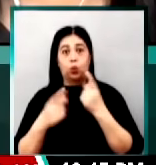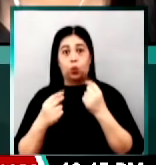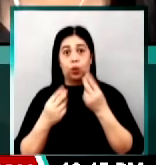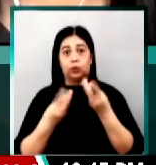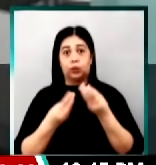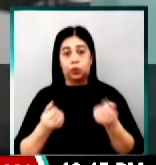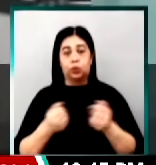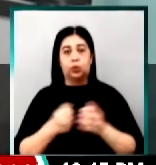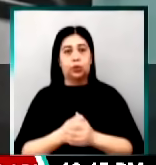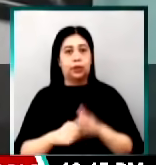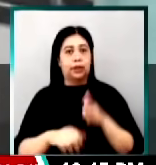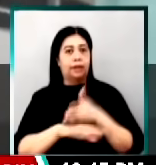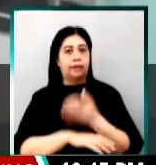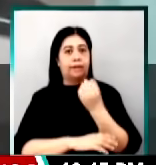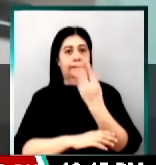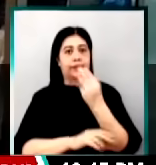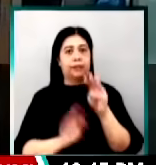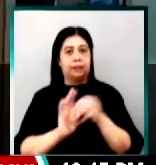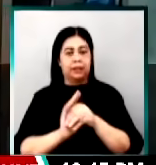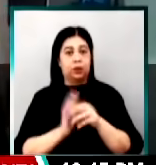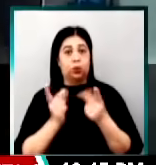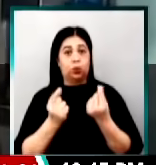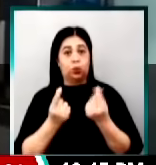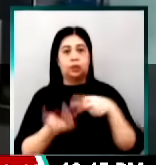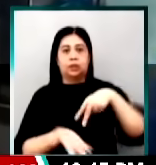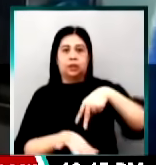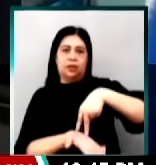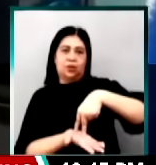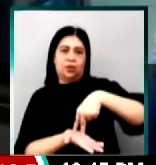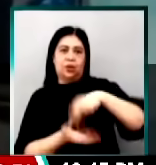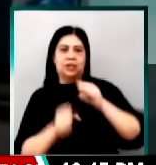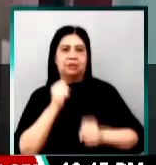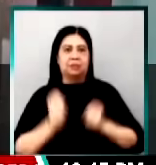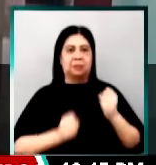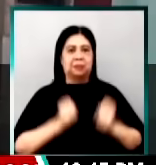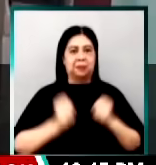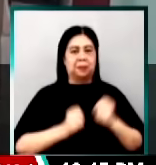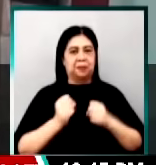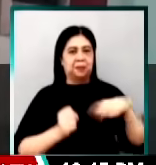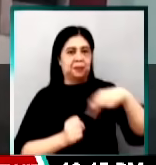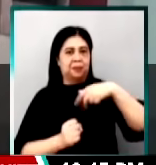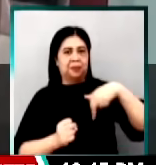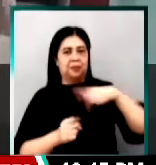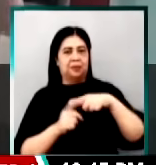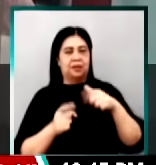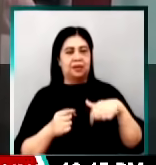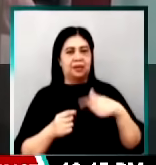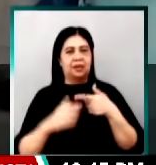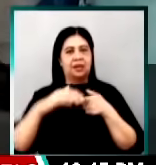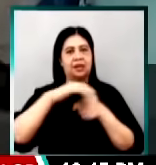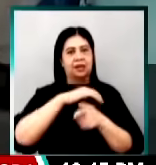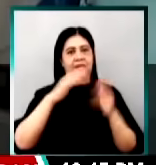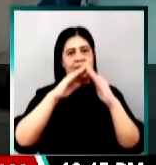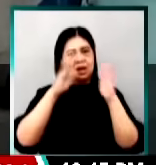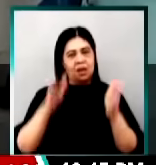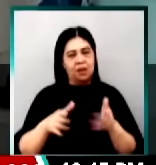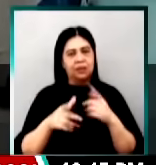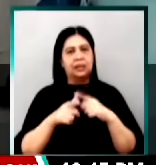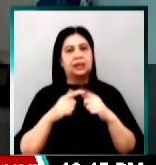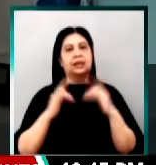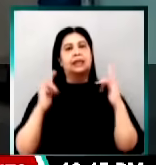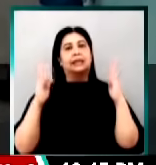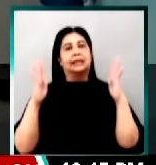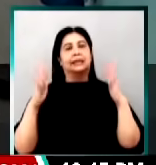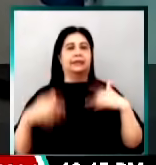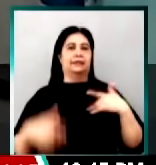After 15 minutes, tumatayo ako. Minsan tumatakbo ako dito sa garage ng bahay namin. Parang nakakagaan po sa feeling once